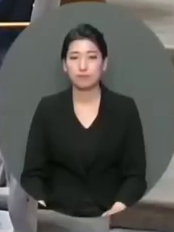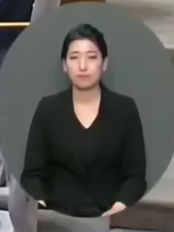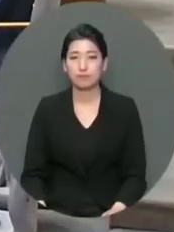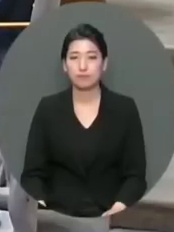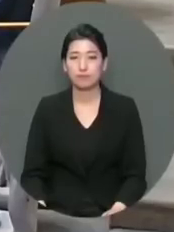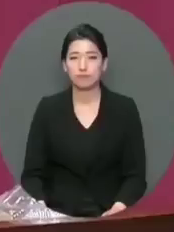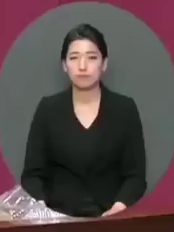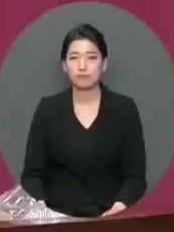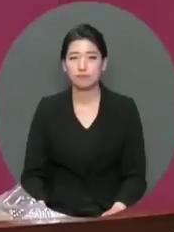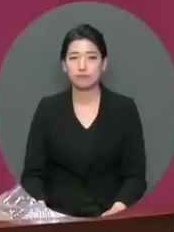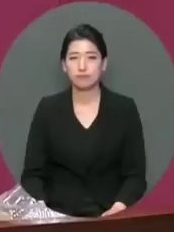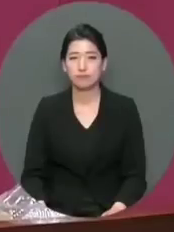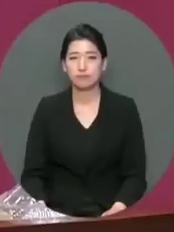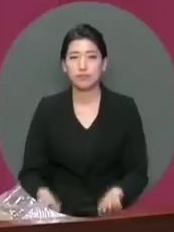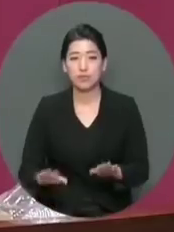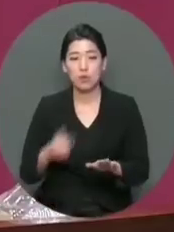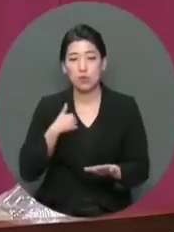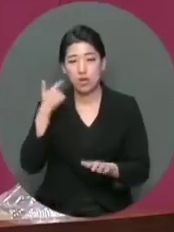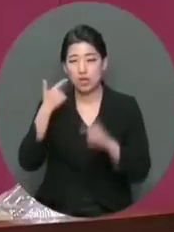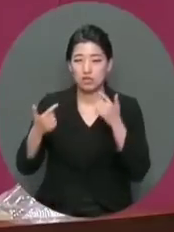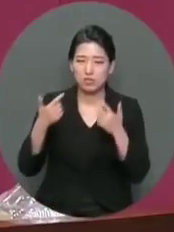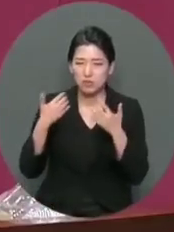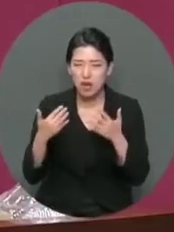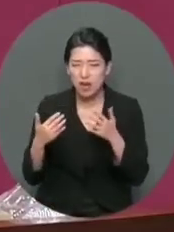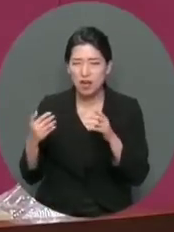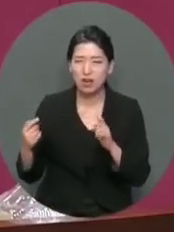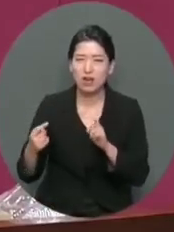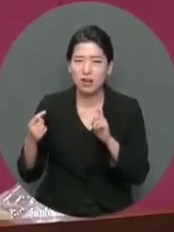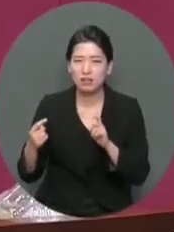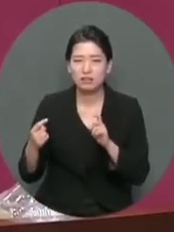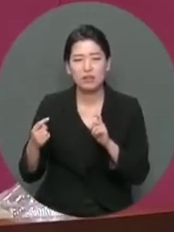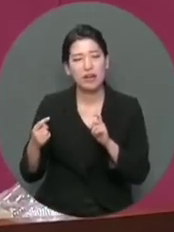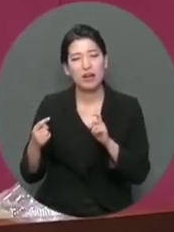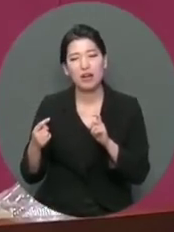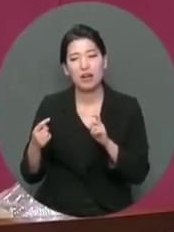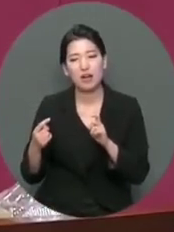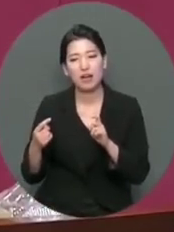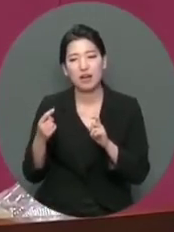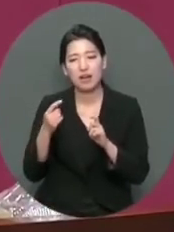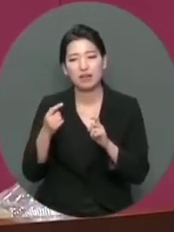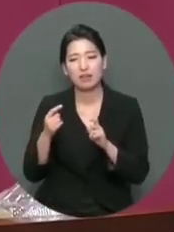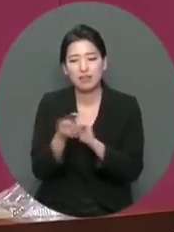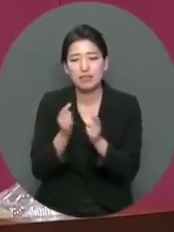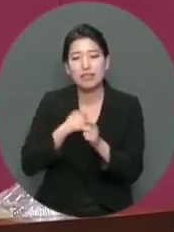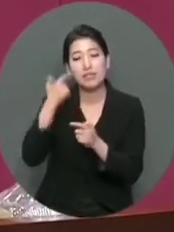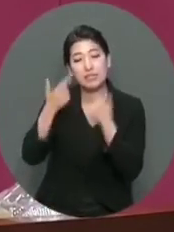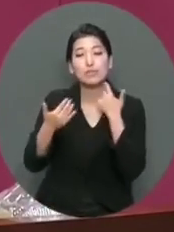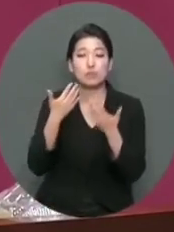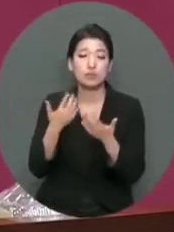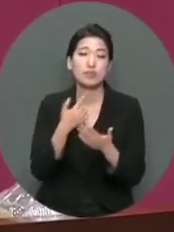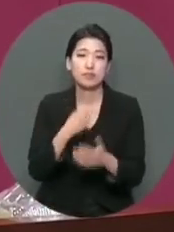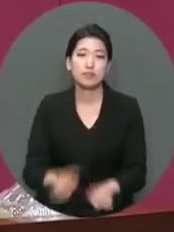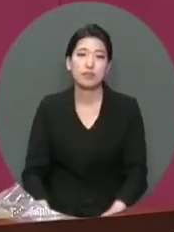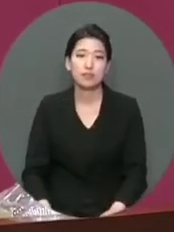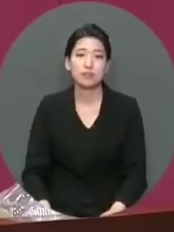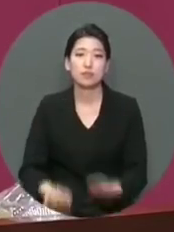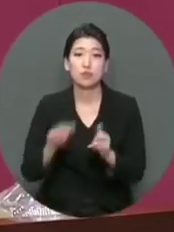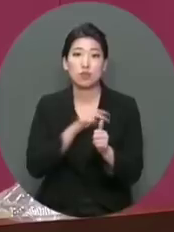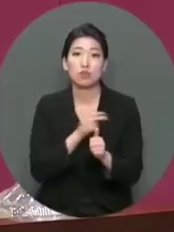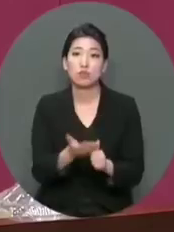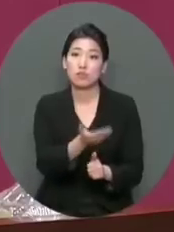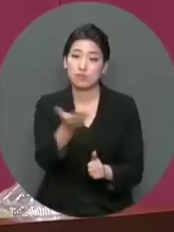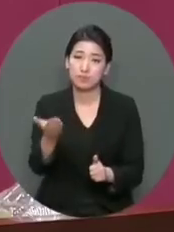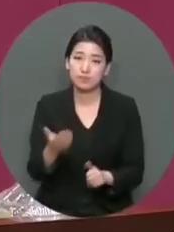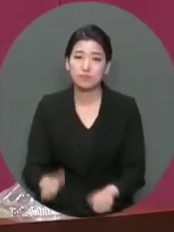논쟁을 통해서 제가 하고 싶은 질의를 못할까 봐 논쟁을 하지 않았습니다. 존경하는 국민 여러분 그리고 선배 동료 의원 여러분.